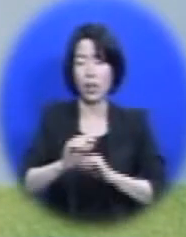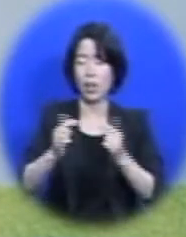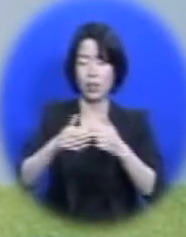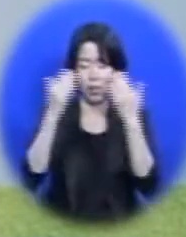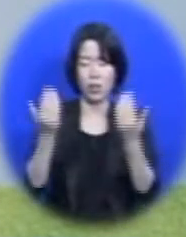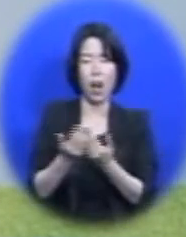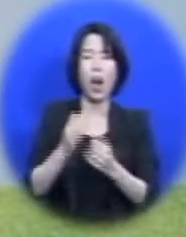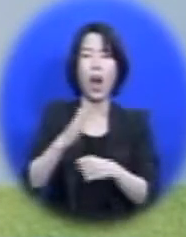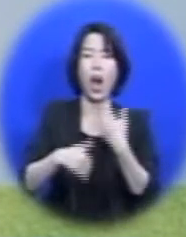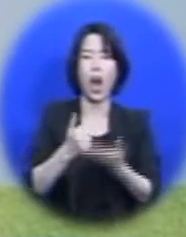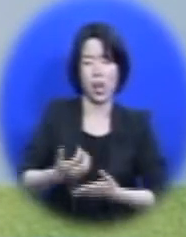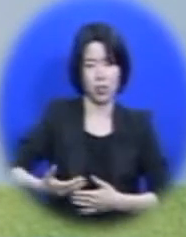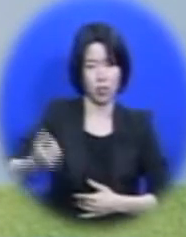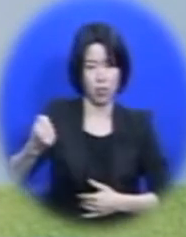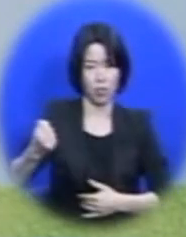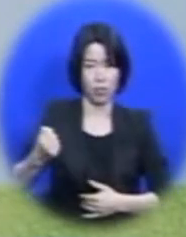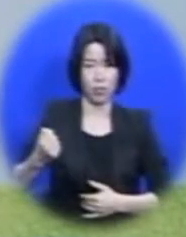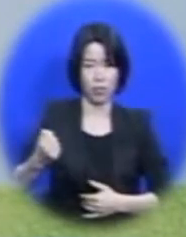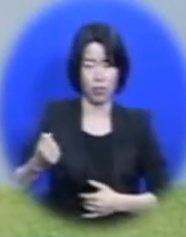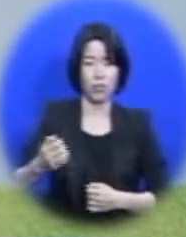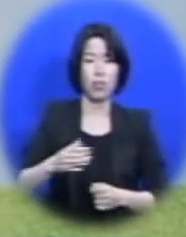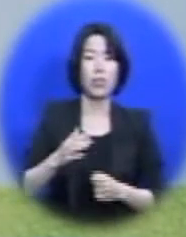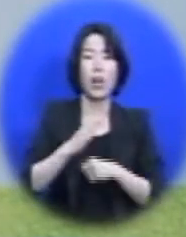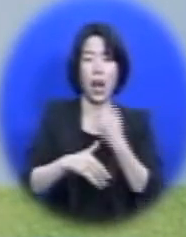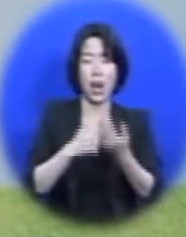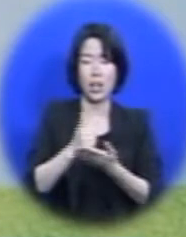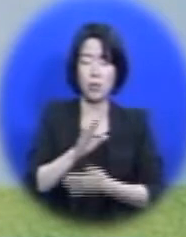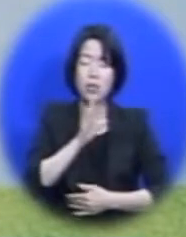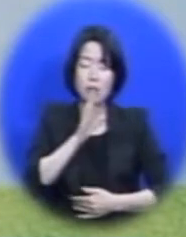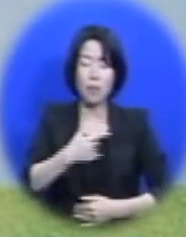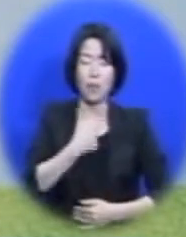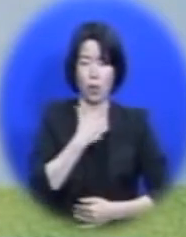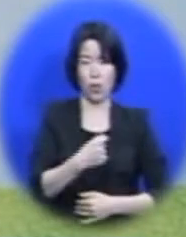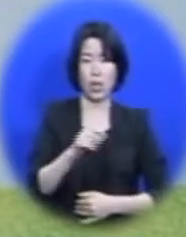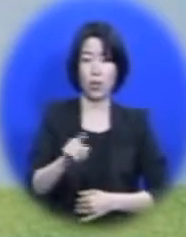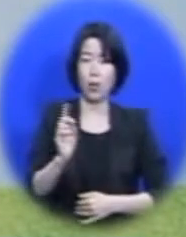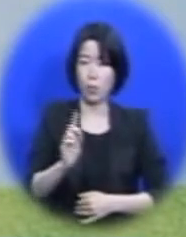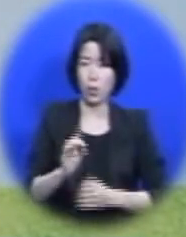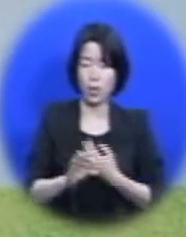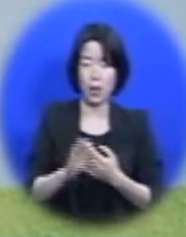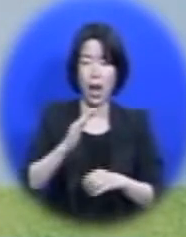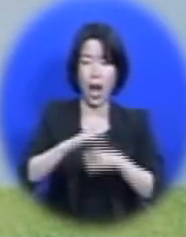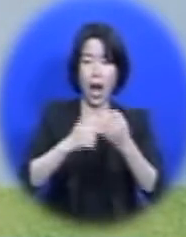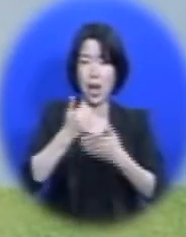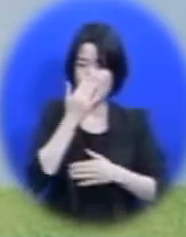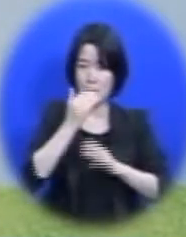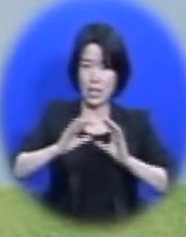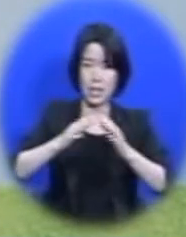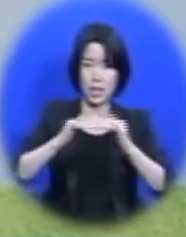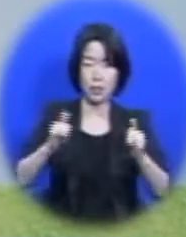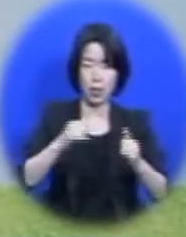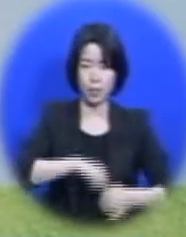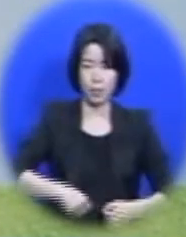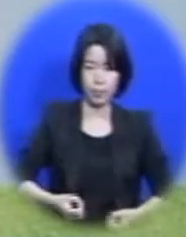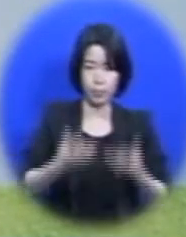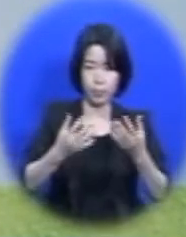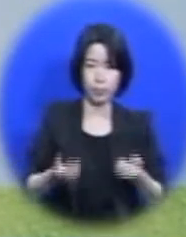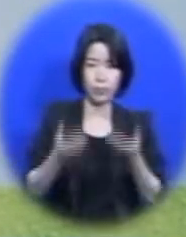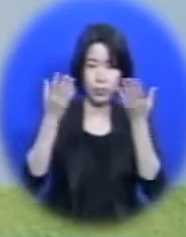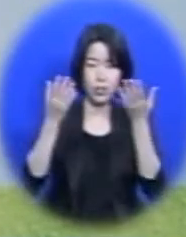것인데. 하나님이 정말 원하시는 것, 하나님이 이스라엘 백성들의 희생 제사를 드릴